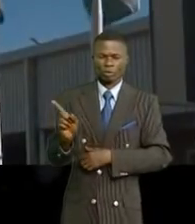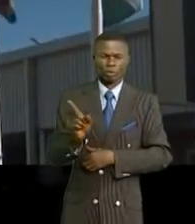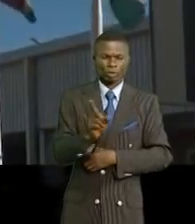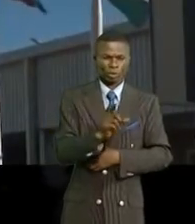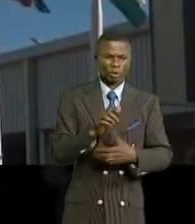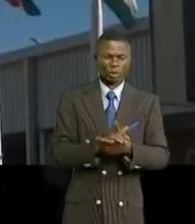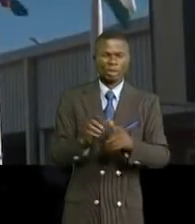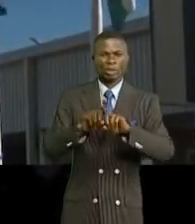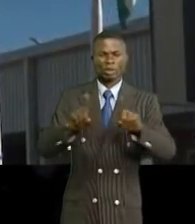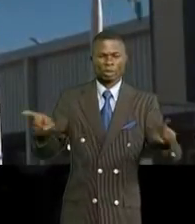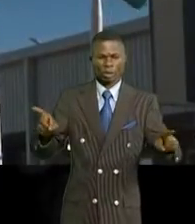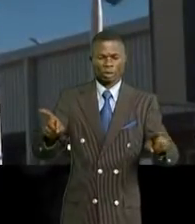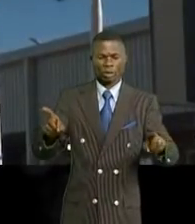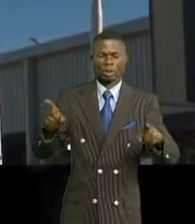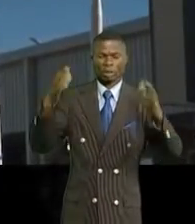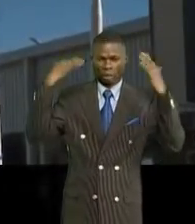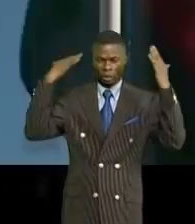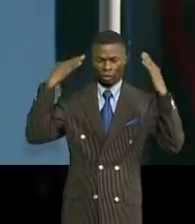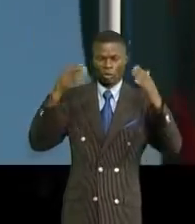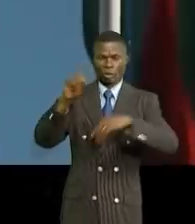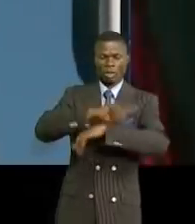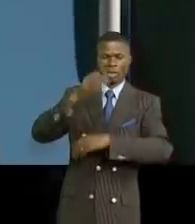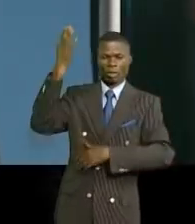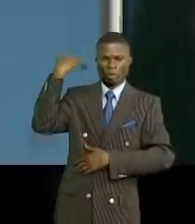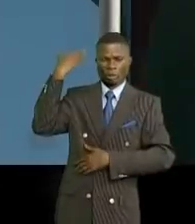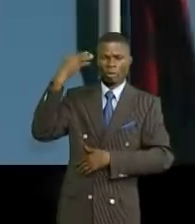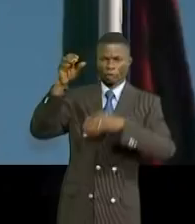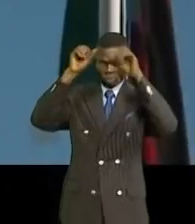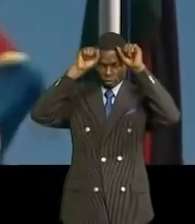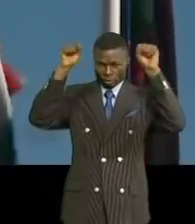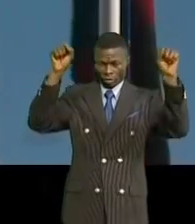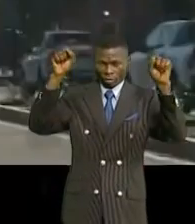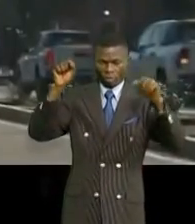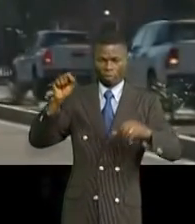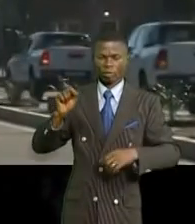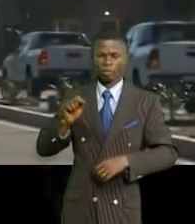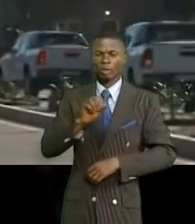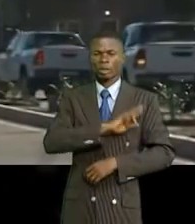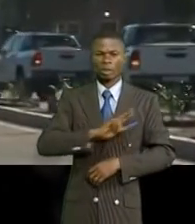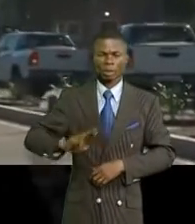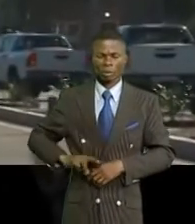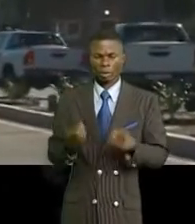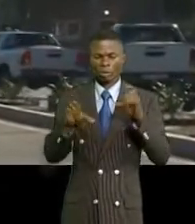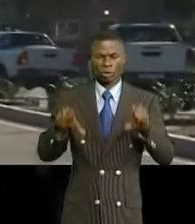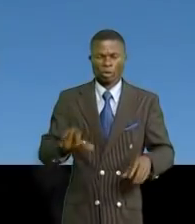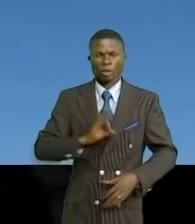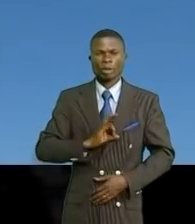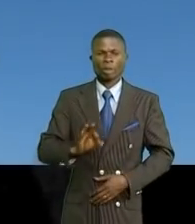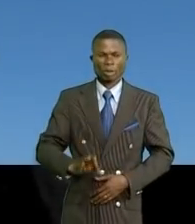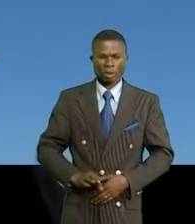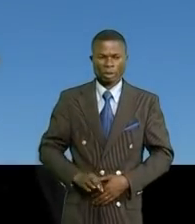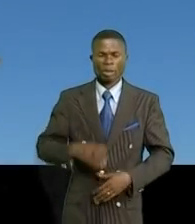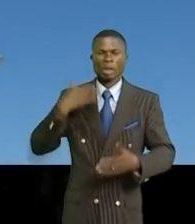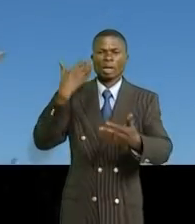autrement programme annoncé depuis plusieurs jours le président de la république félix dans lequel ils ont beau est